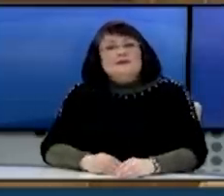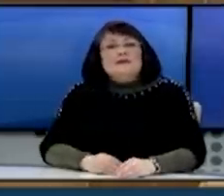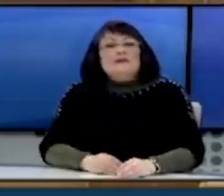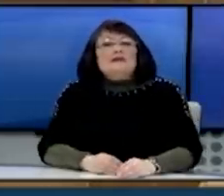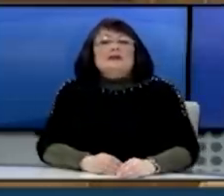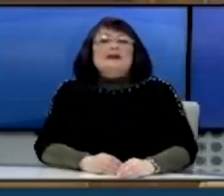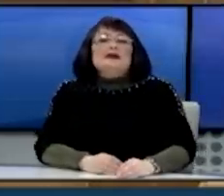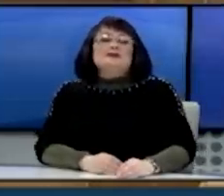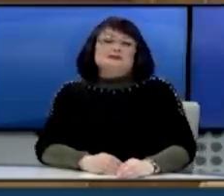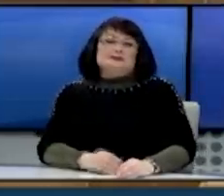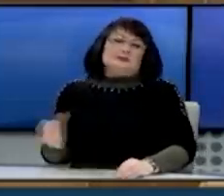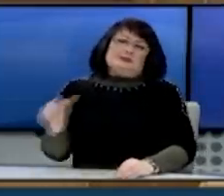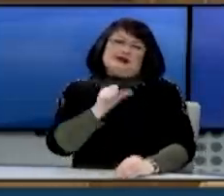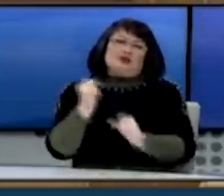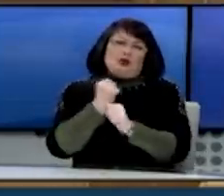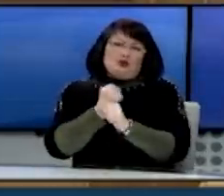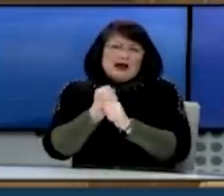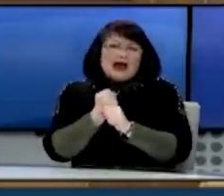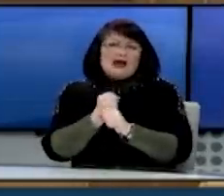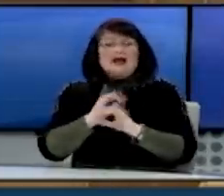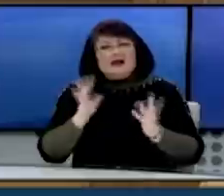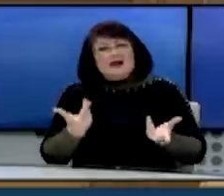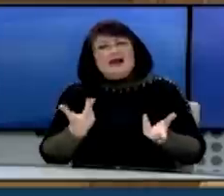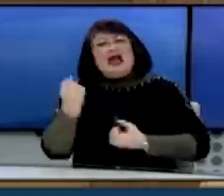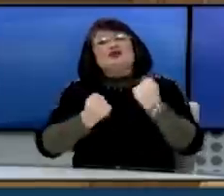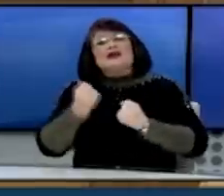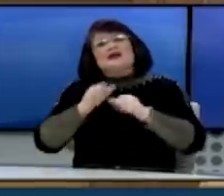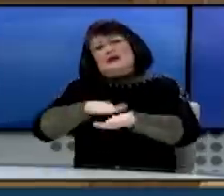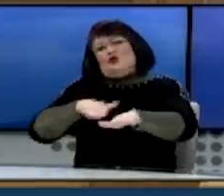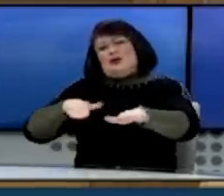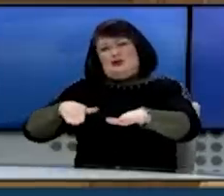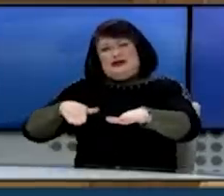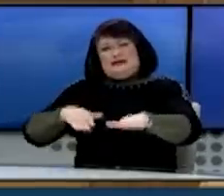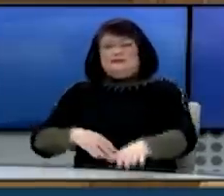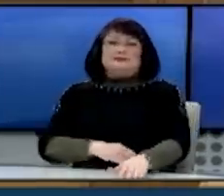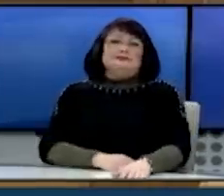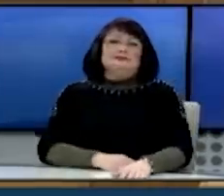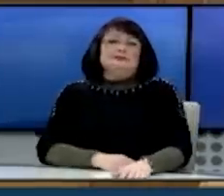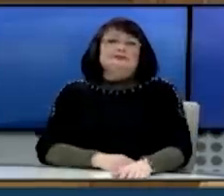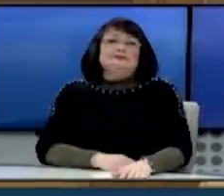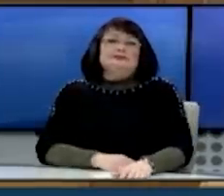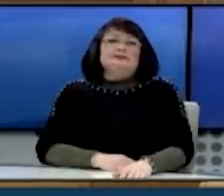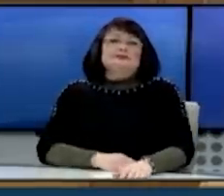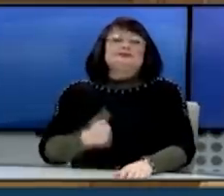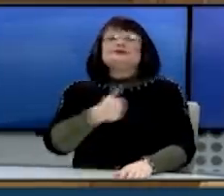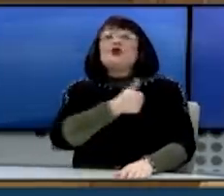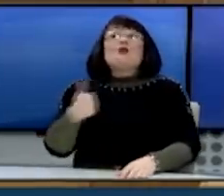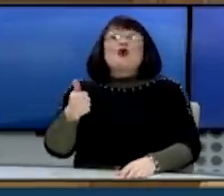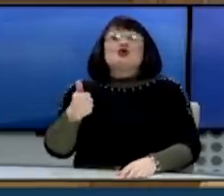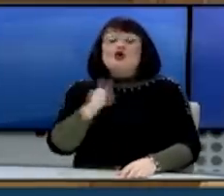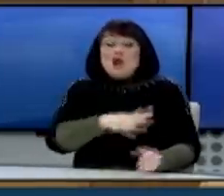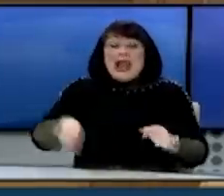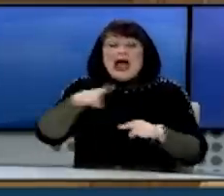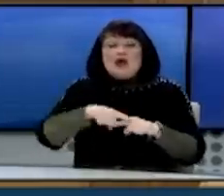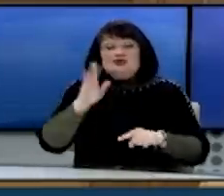Αττικής γυρνώντας από τις δουλειές τους, είτε μέσα στα αυτοκίνητά τους. Το μόνο ο λαός